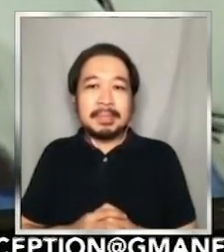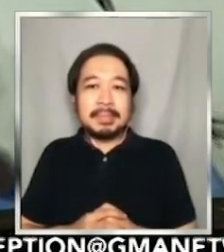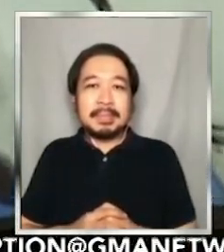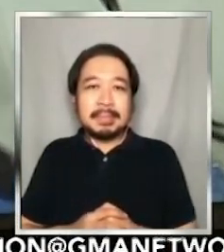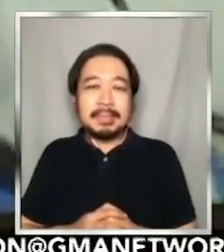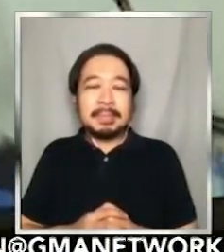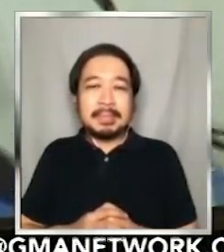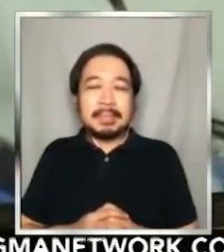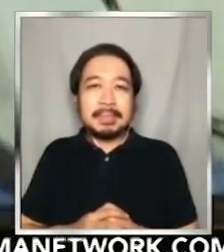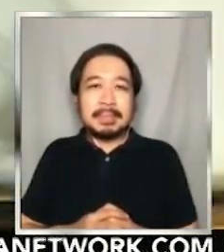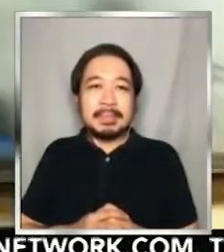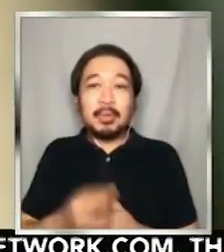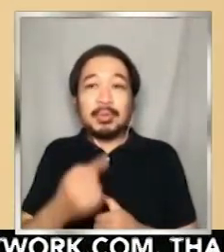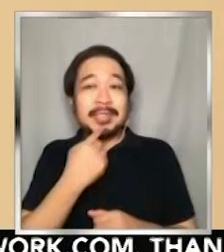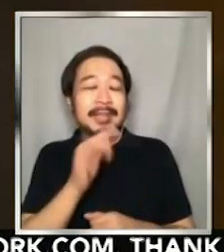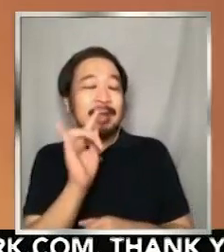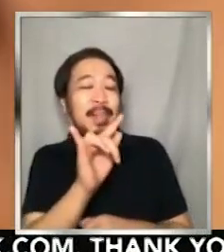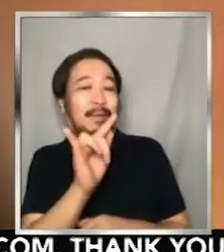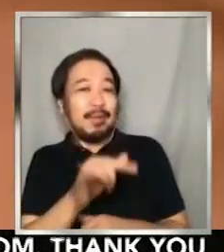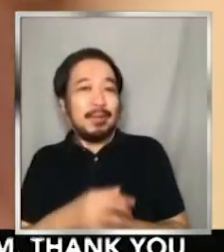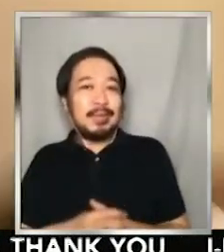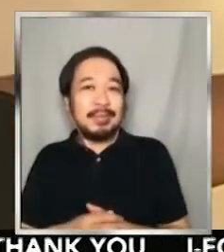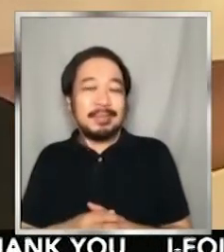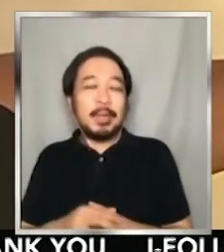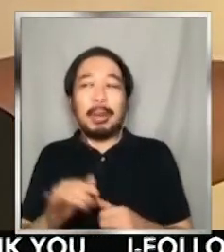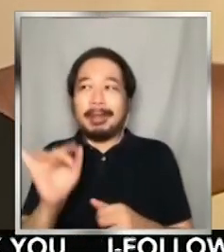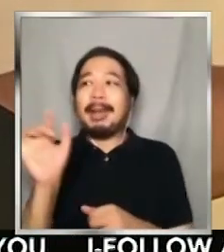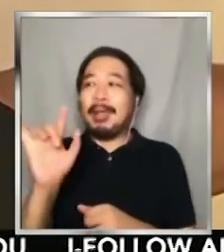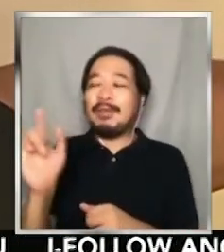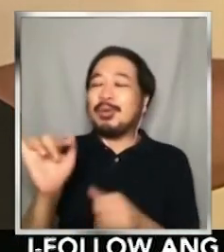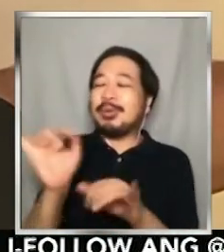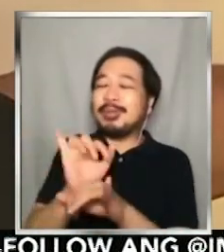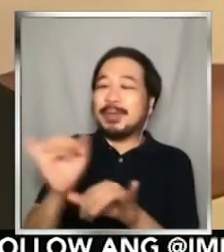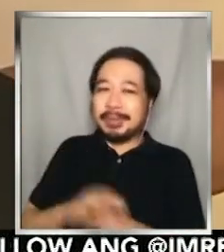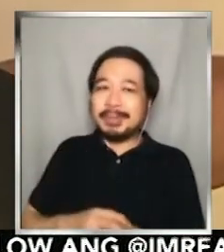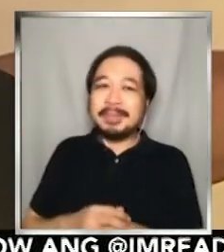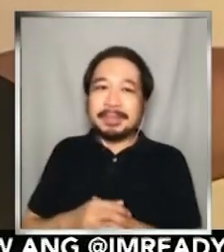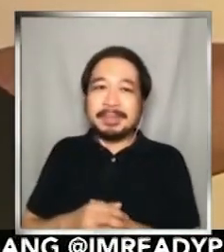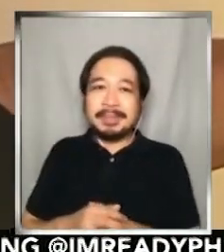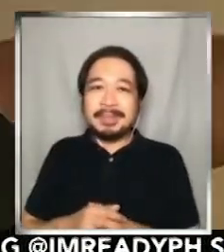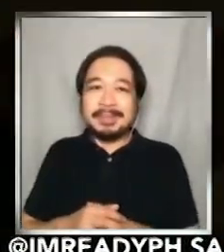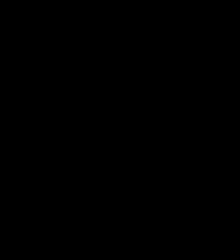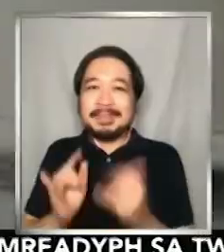Kuya, I love you daw. I love you too. Yes.